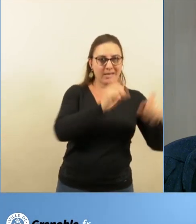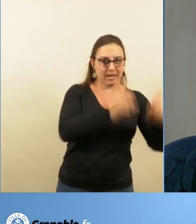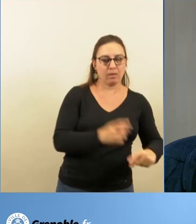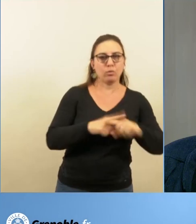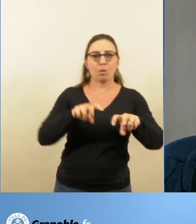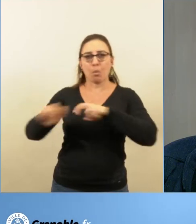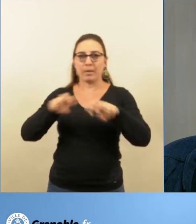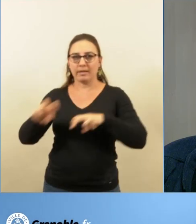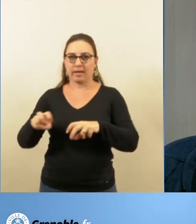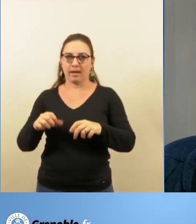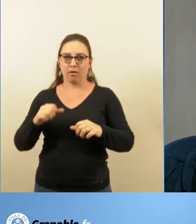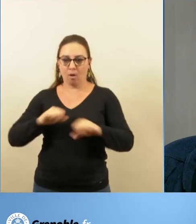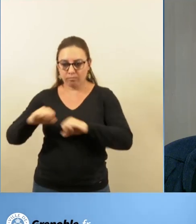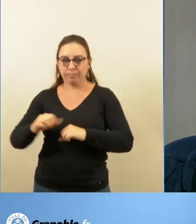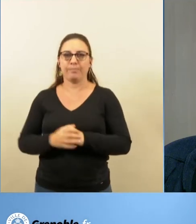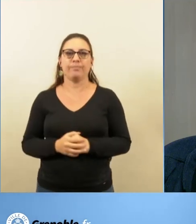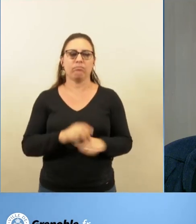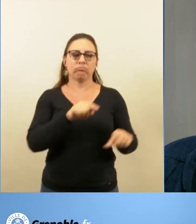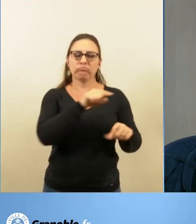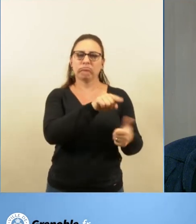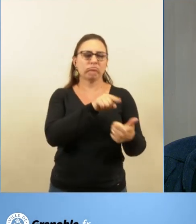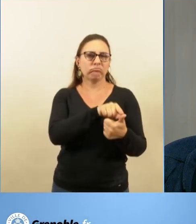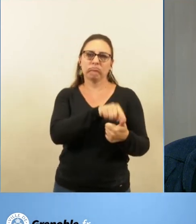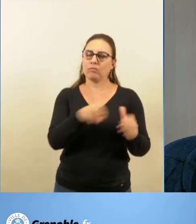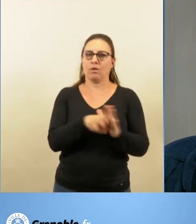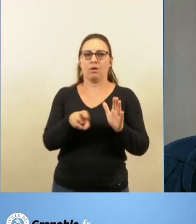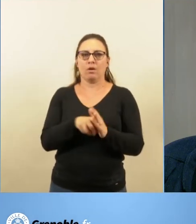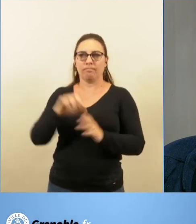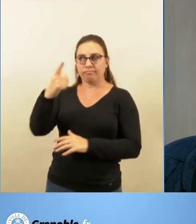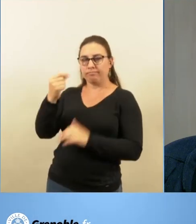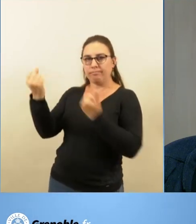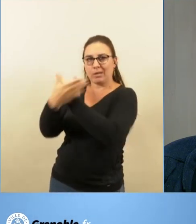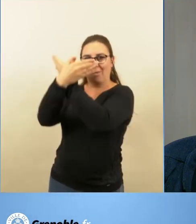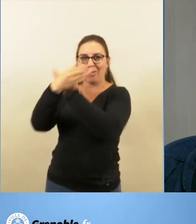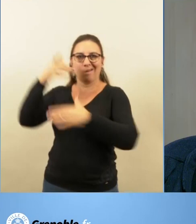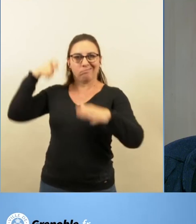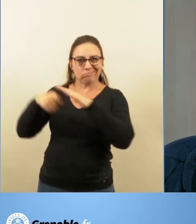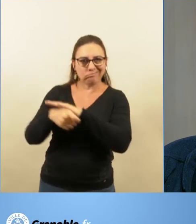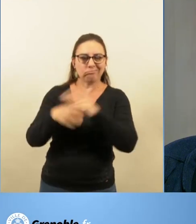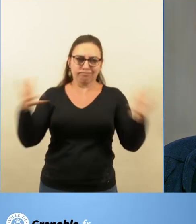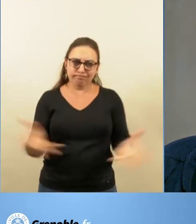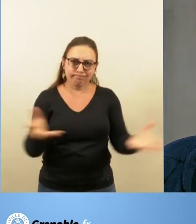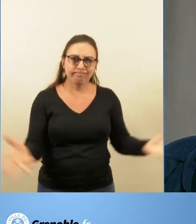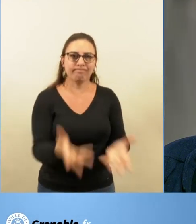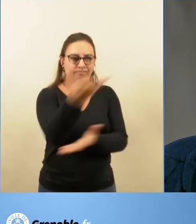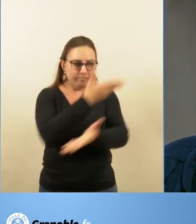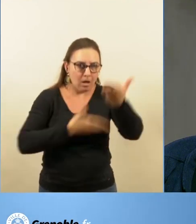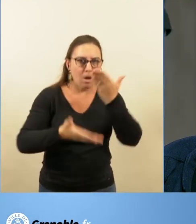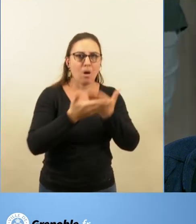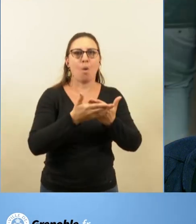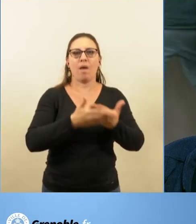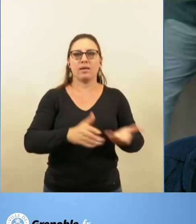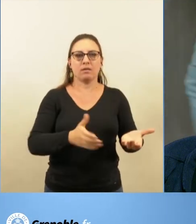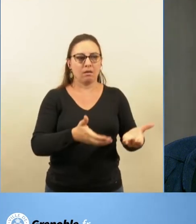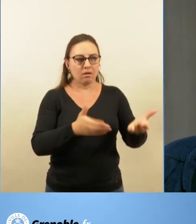je ne m'attarde pas sur le premier la ville de Grenoble en partenariat avec la métropole engagée un effort conséquent pour conduire au remplacement des appareils